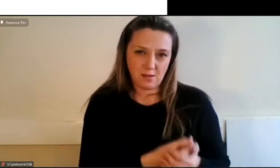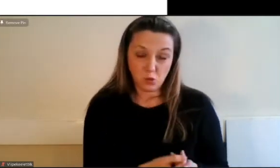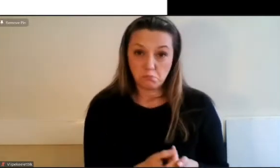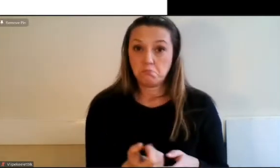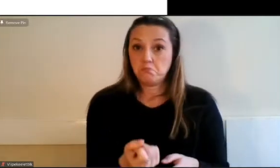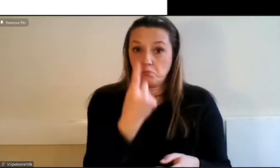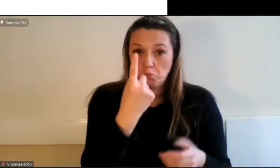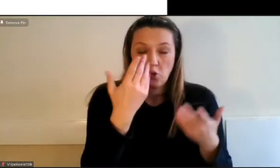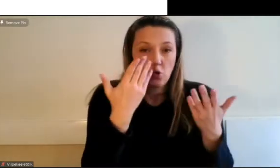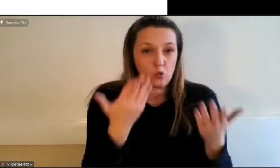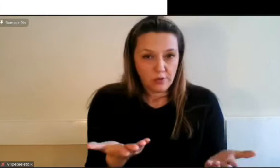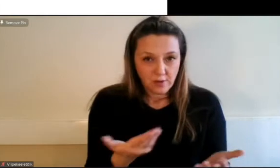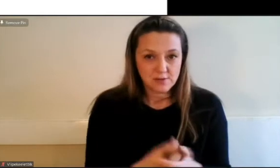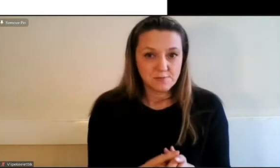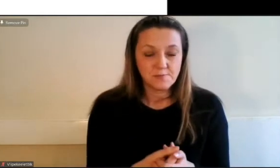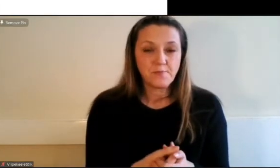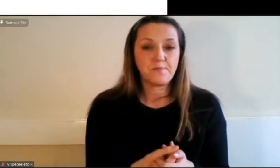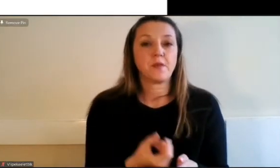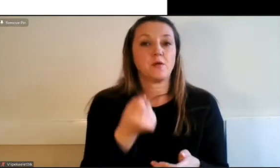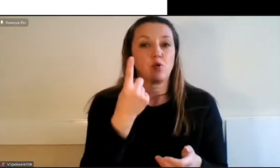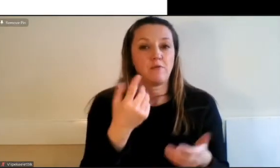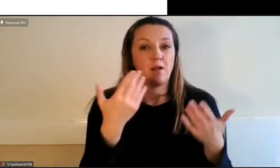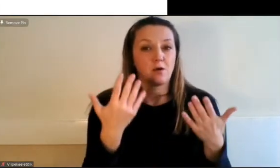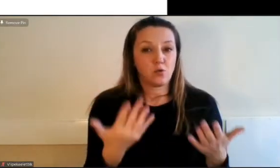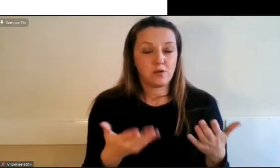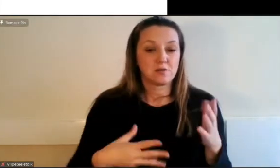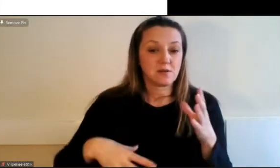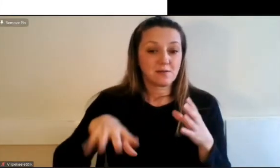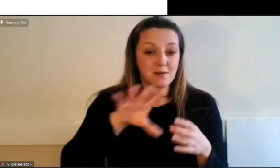Süstekoha valulikkus tekib isegi